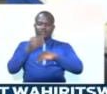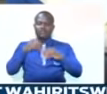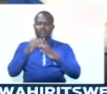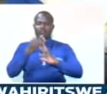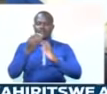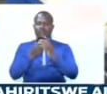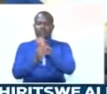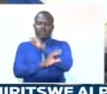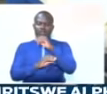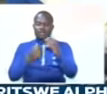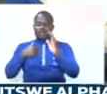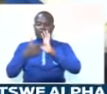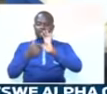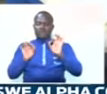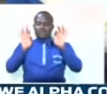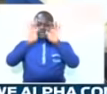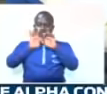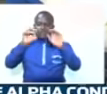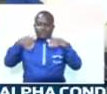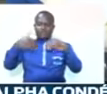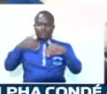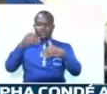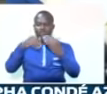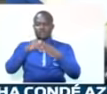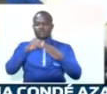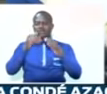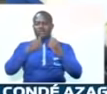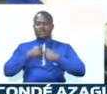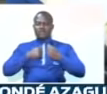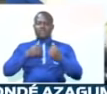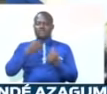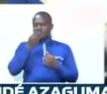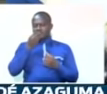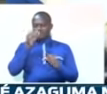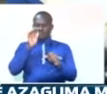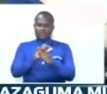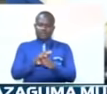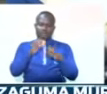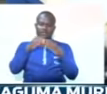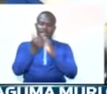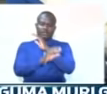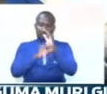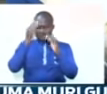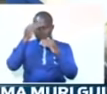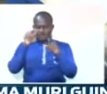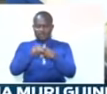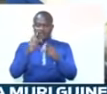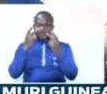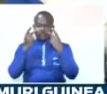byombi bigaragaza agaciro k'ubuhinzi kuko u Rwanda rufite ibiribwa byinshi rusagurira ikindi gihugu nk'uko ndimo kubibona